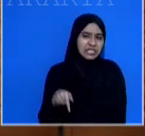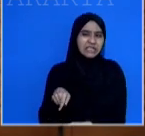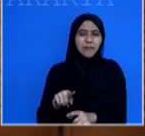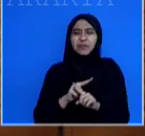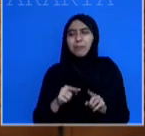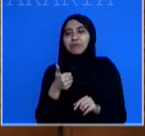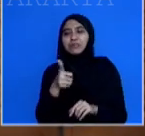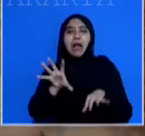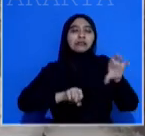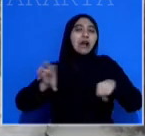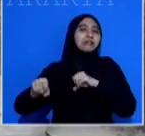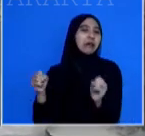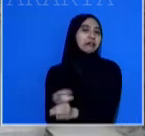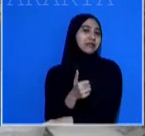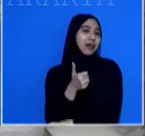tenaga karya.